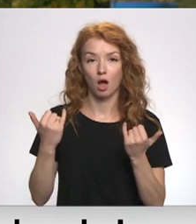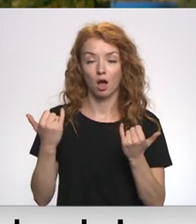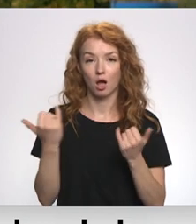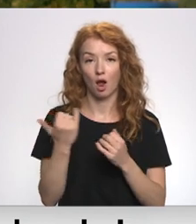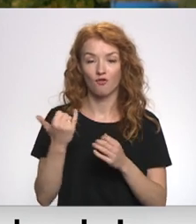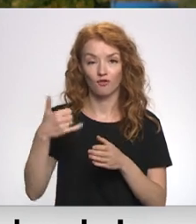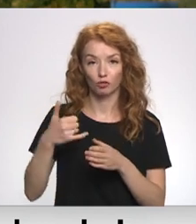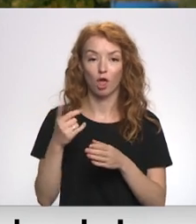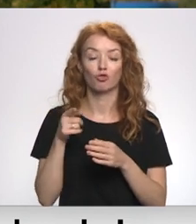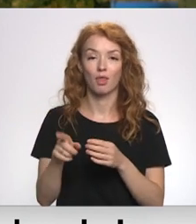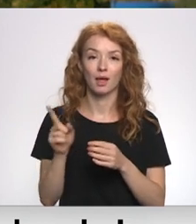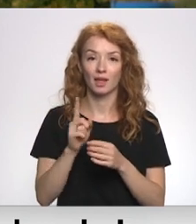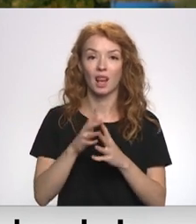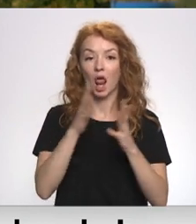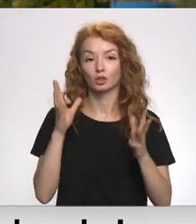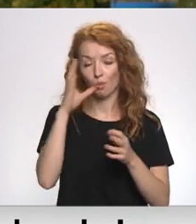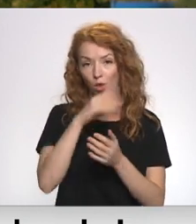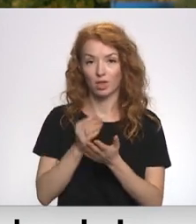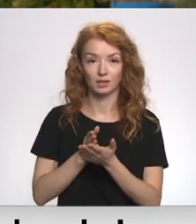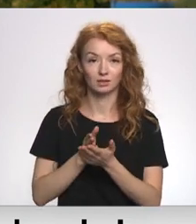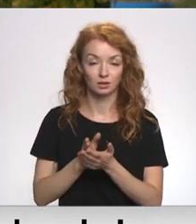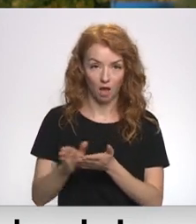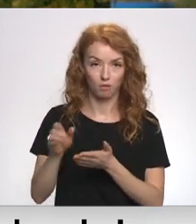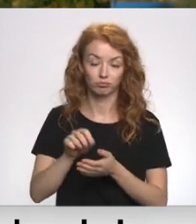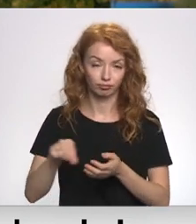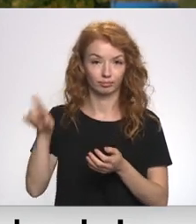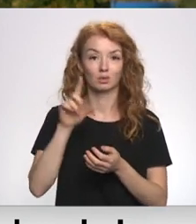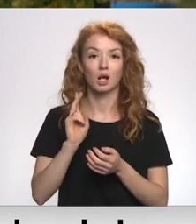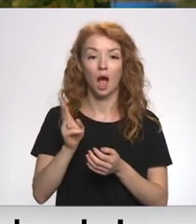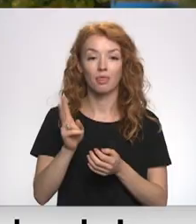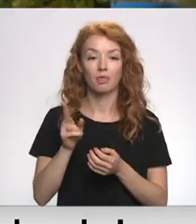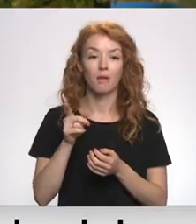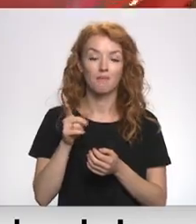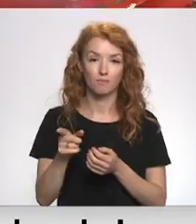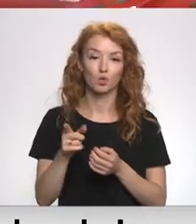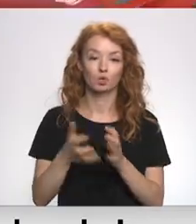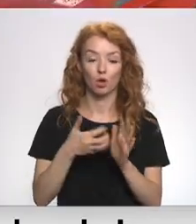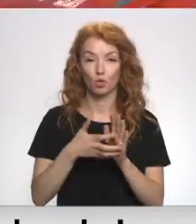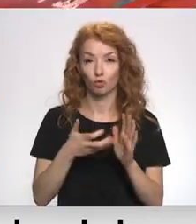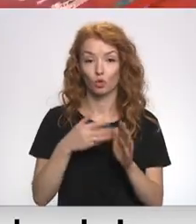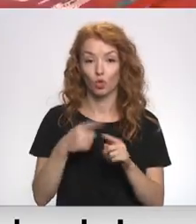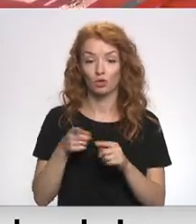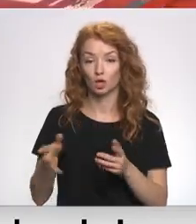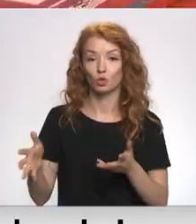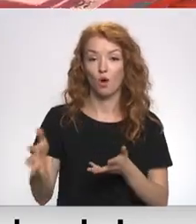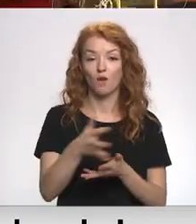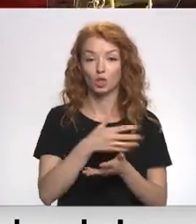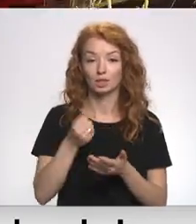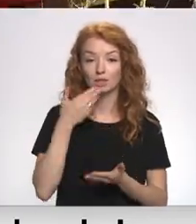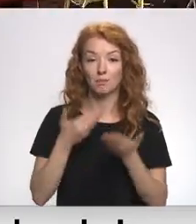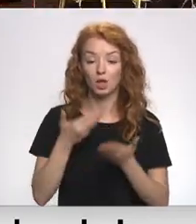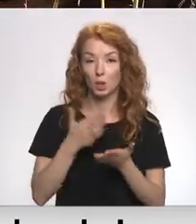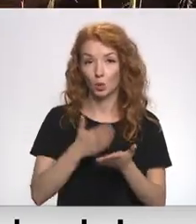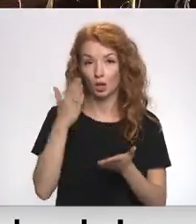tas kas, kam ir lielākais potenciāls tieši kaņepju valorizācijai. Kaņepju novākšanas izmēģinājumi